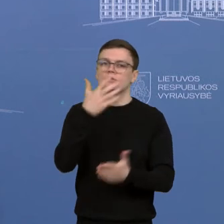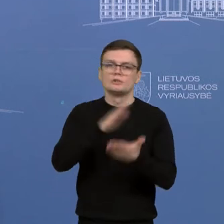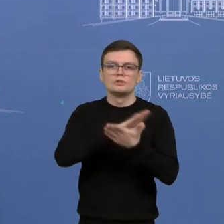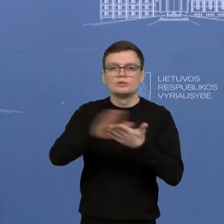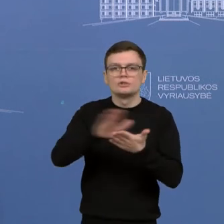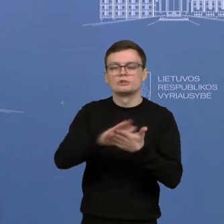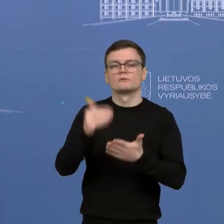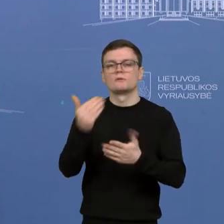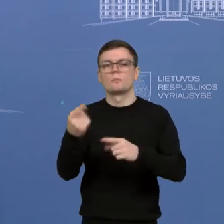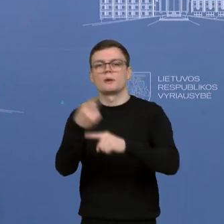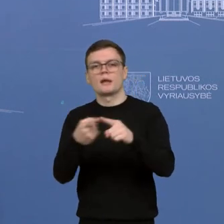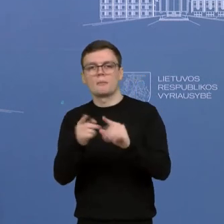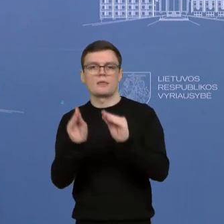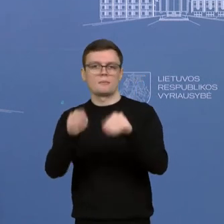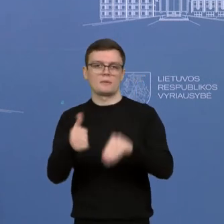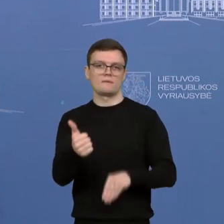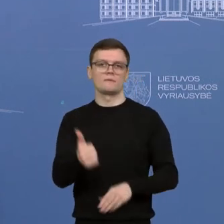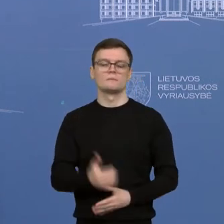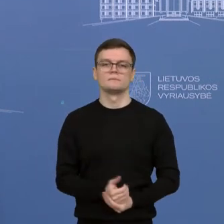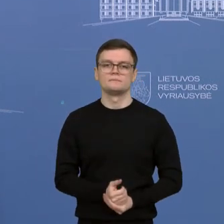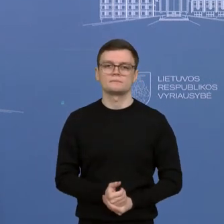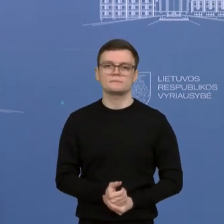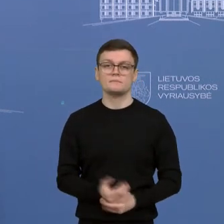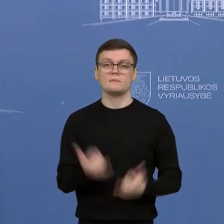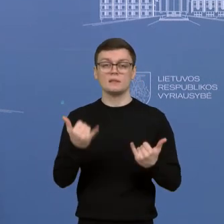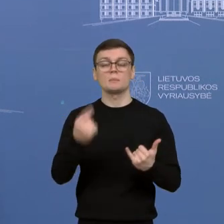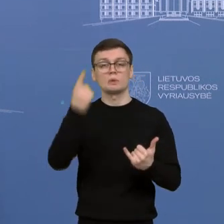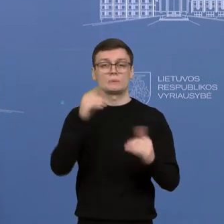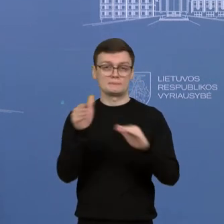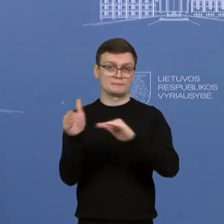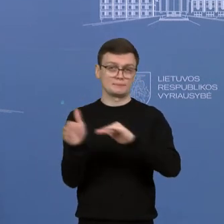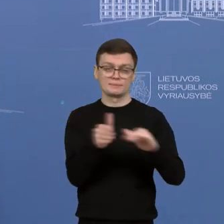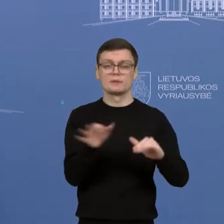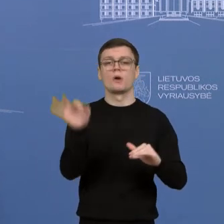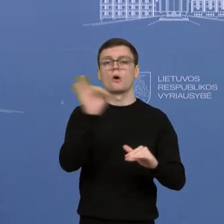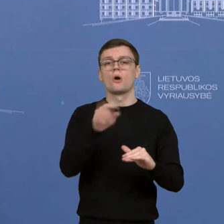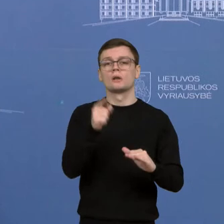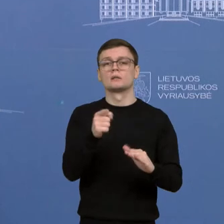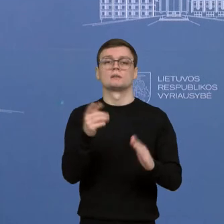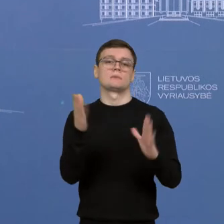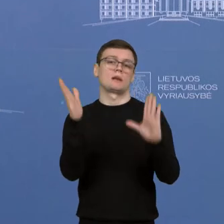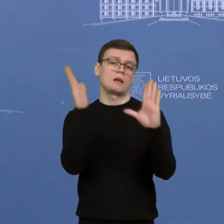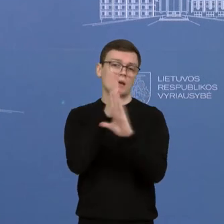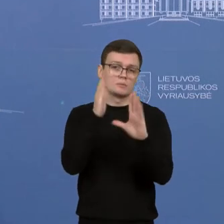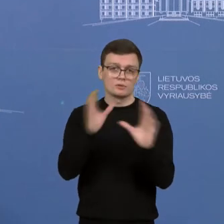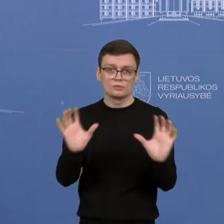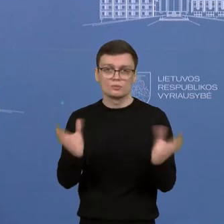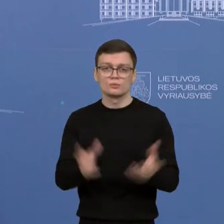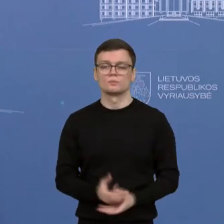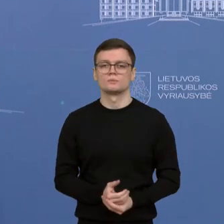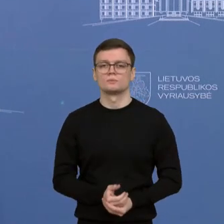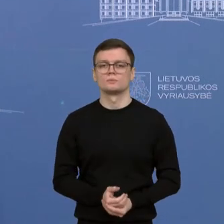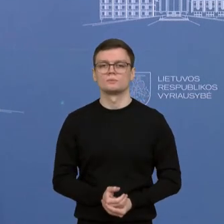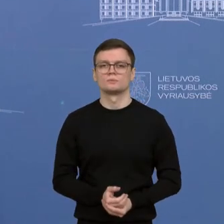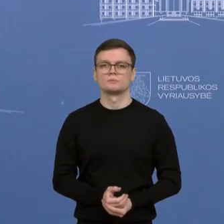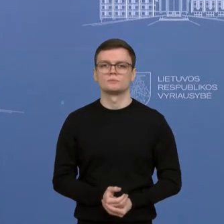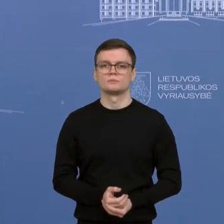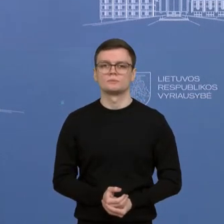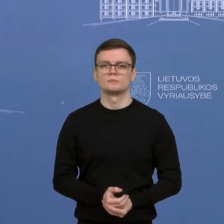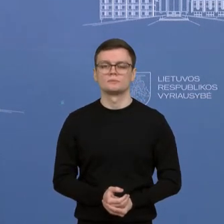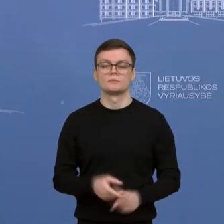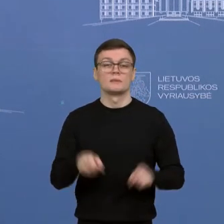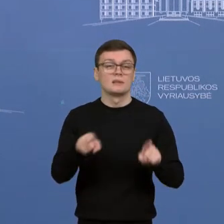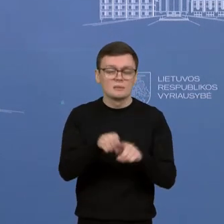priemonės. Dabar norėčiau pereiti prie gamtinių dujų. Taip pat esame numatę